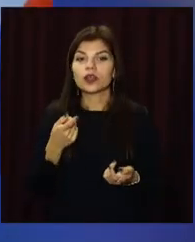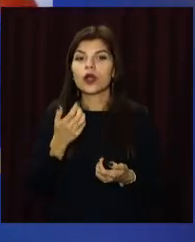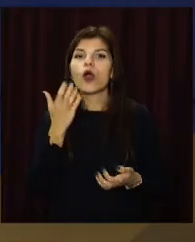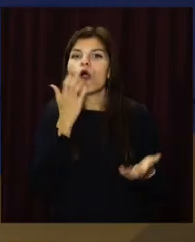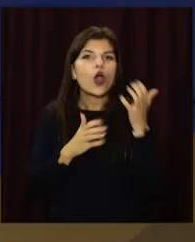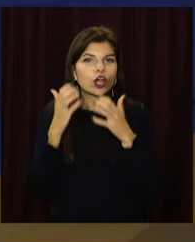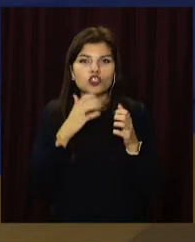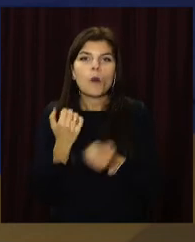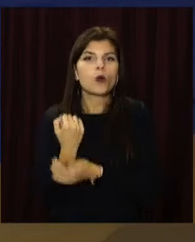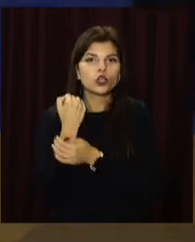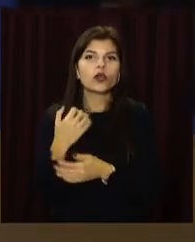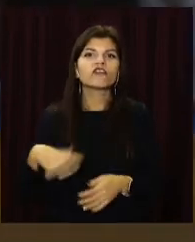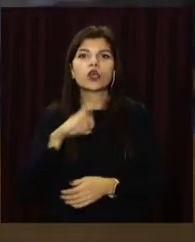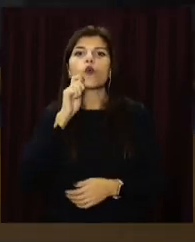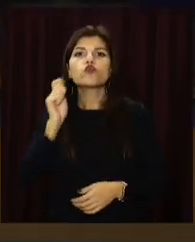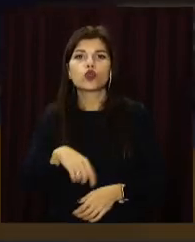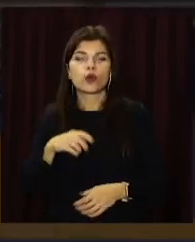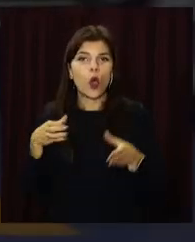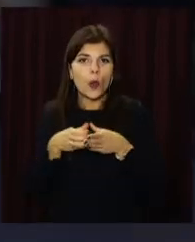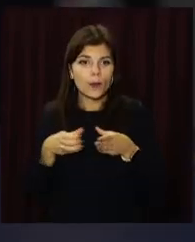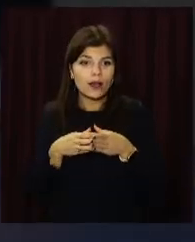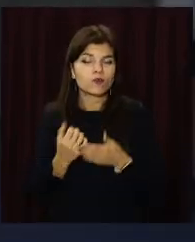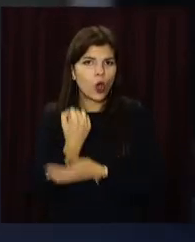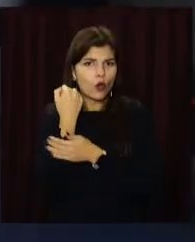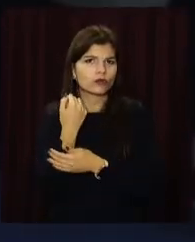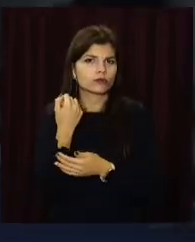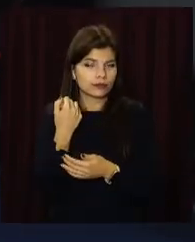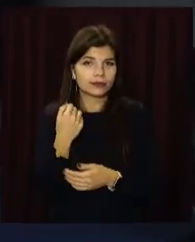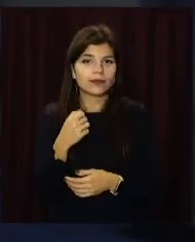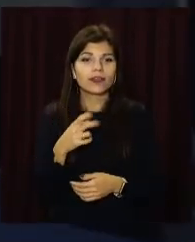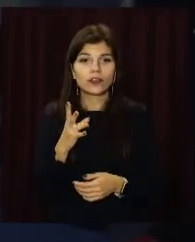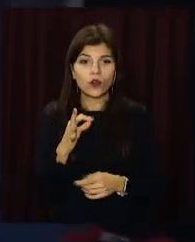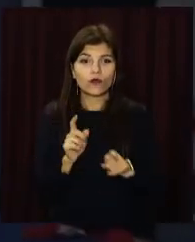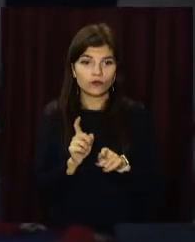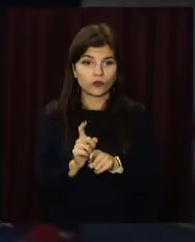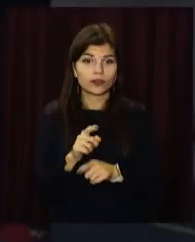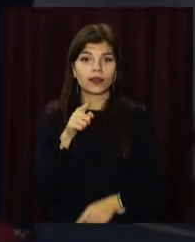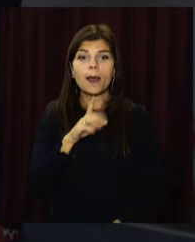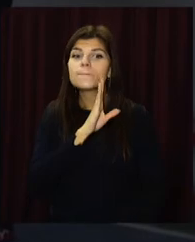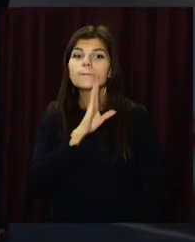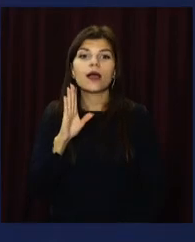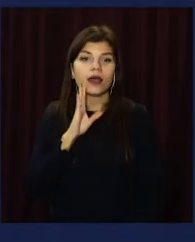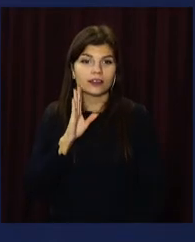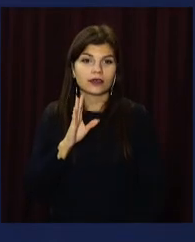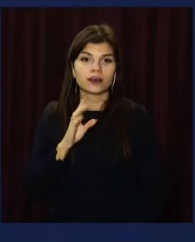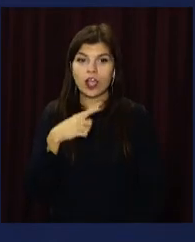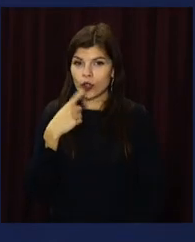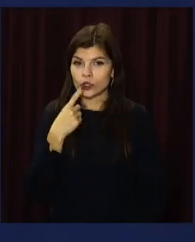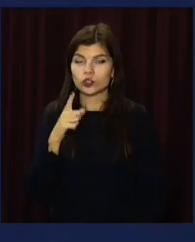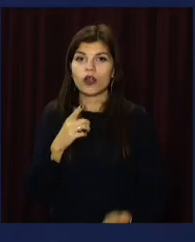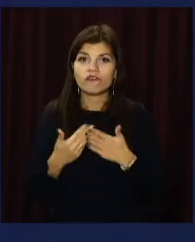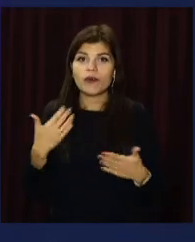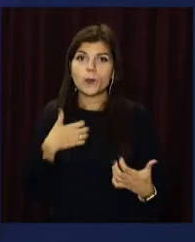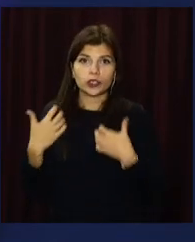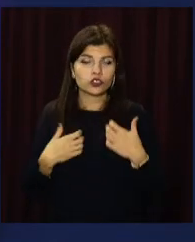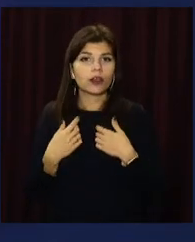вся українська команда. Але найвіданіша вболівальниця на будь-якому турнірі – мати Софії Галина. Жінка каже, від